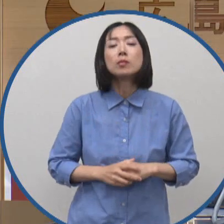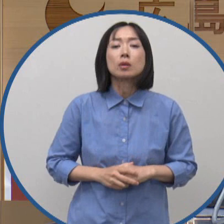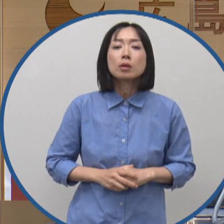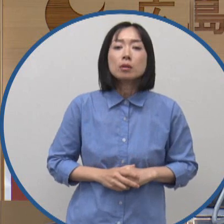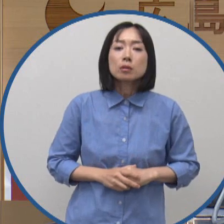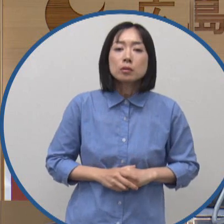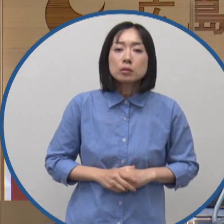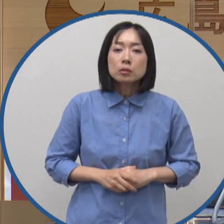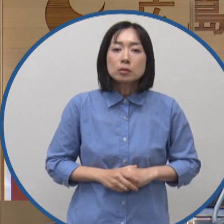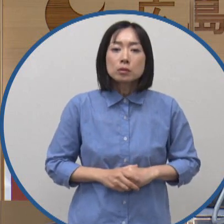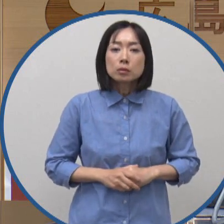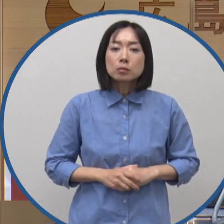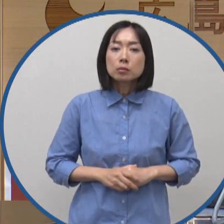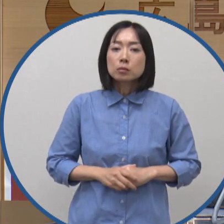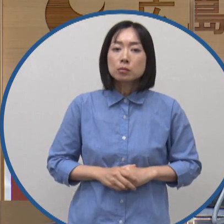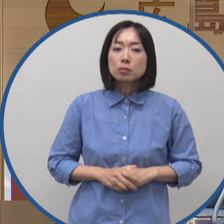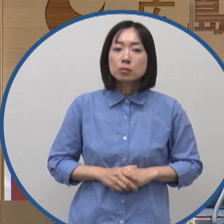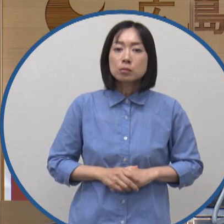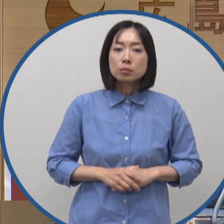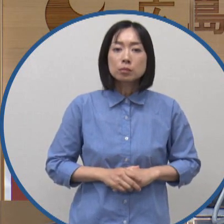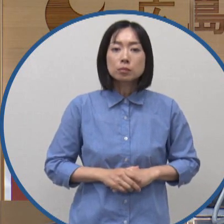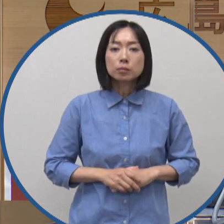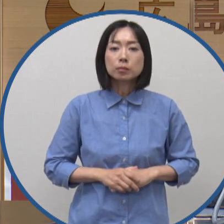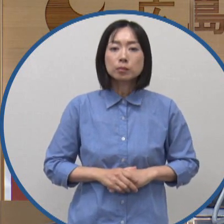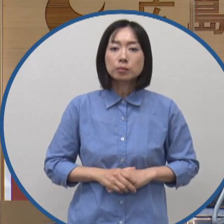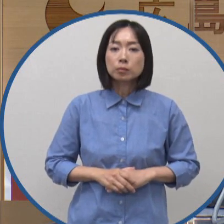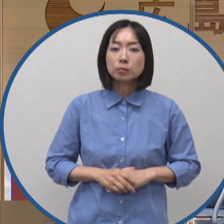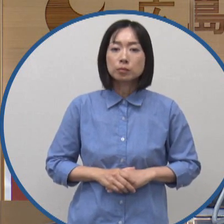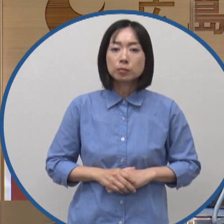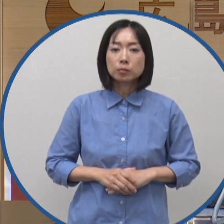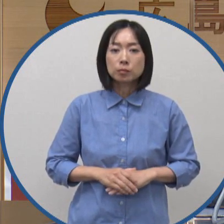今あったようなことで、